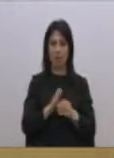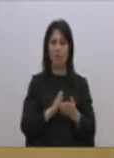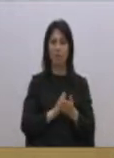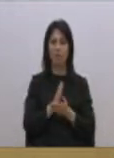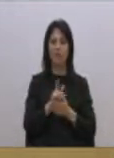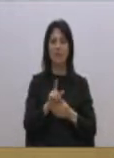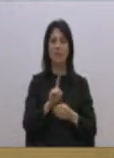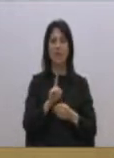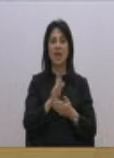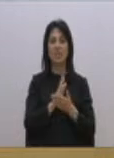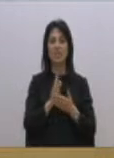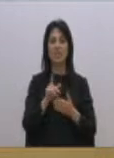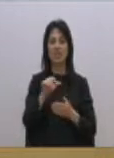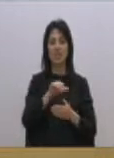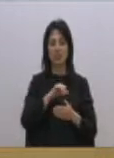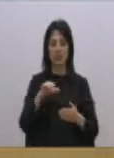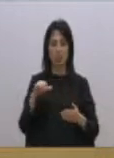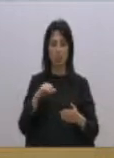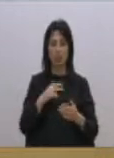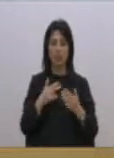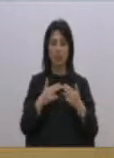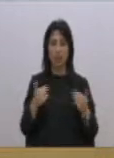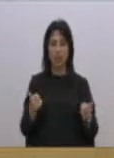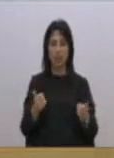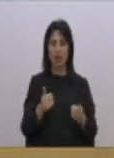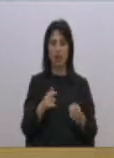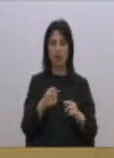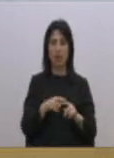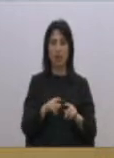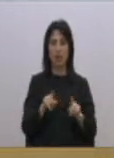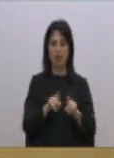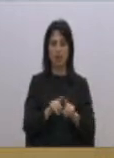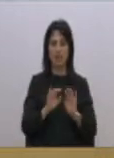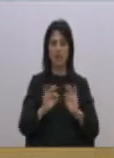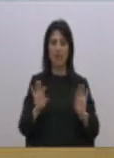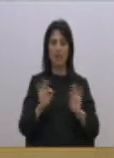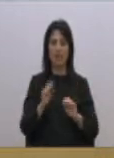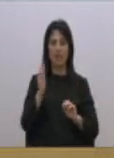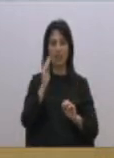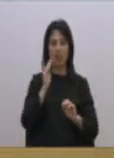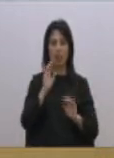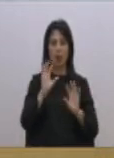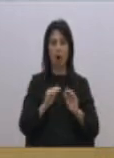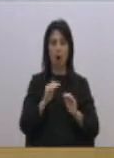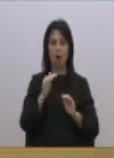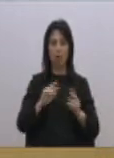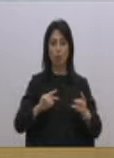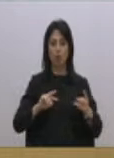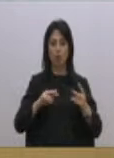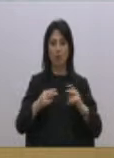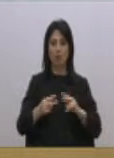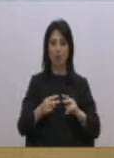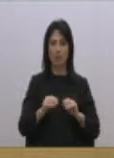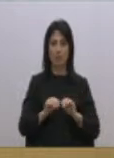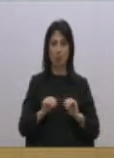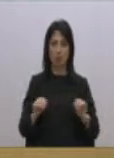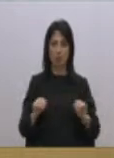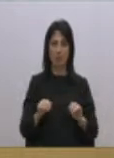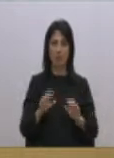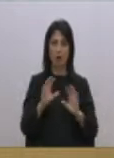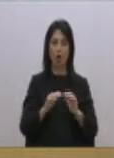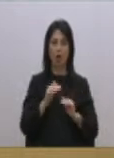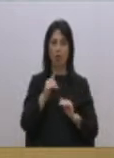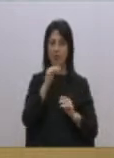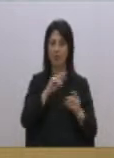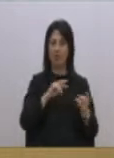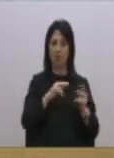ეს გარკვეულწილად თქვენ თვითონაც აღიარეთ და ამას ის იმით ხსნით, თითქოს კონსტიტუციის შეცვლა არ შეიძლება და კონსტიტუციას